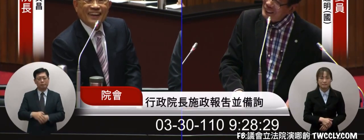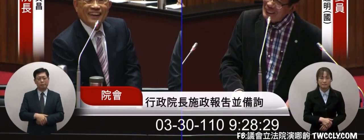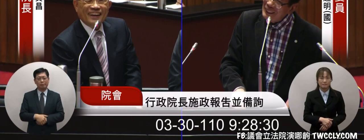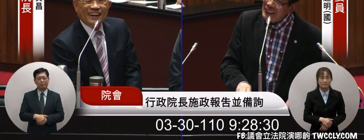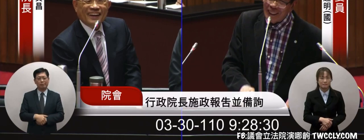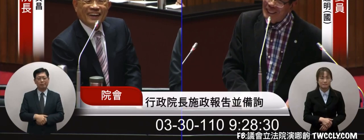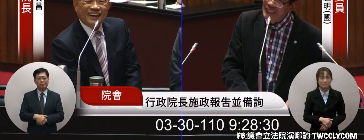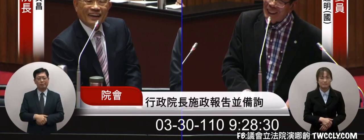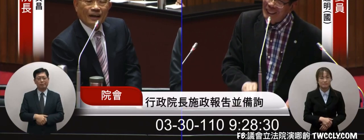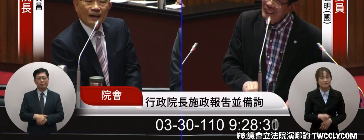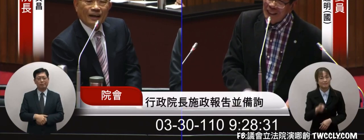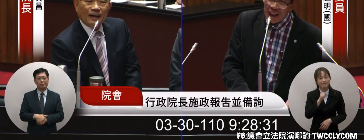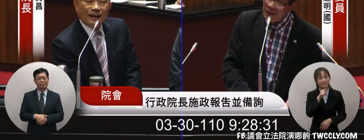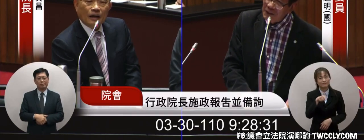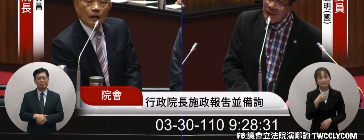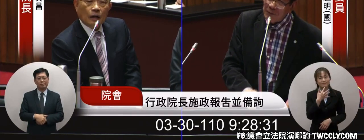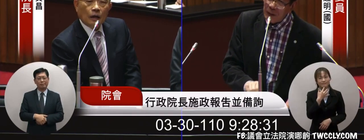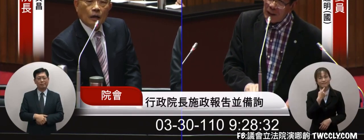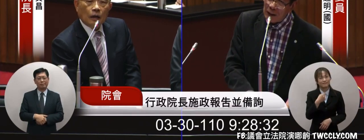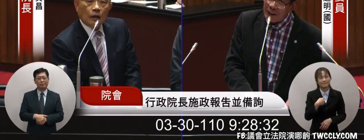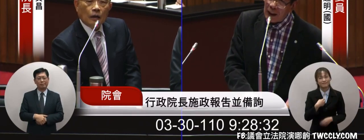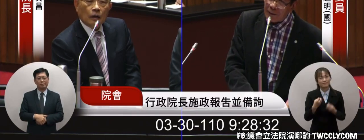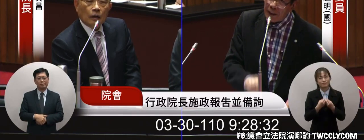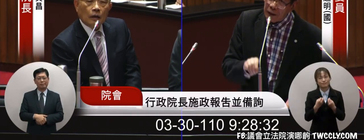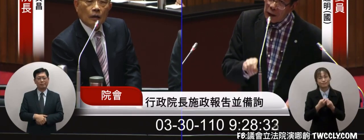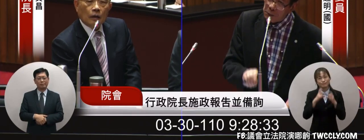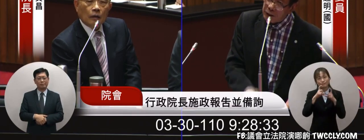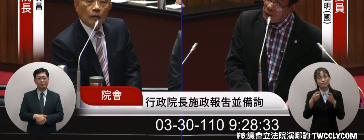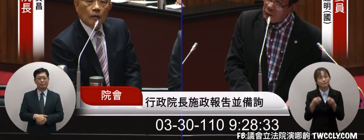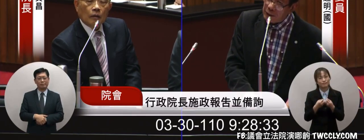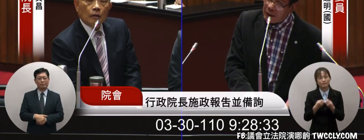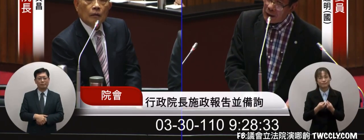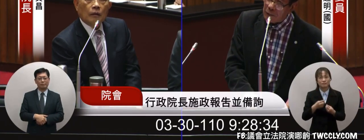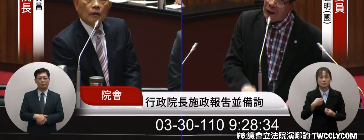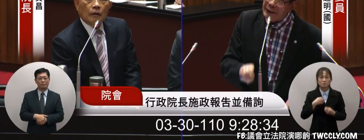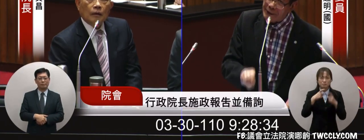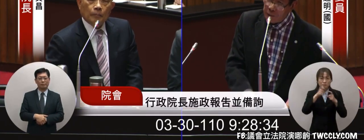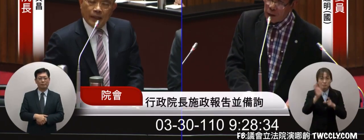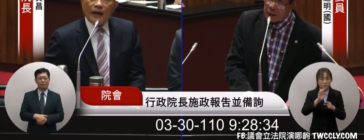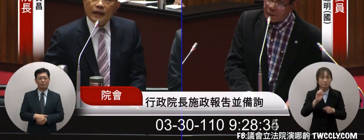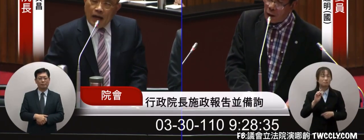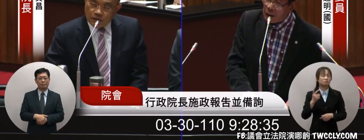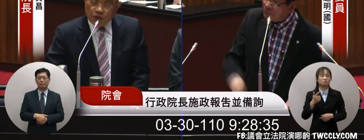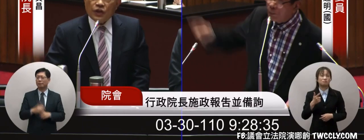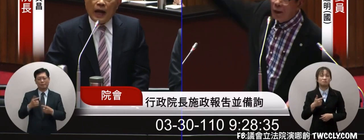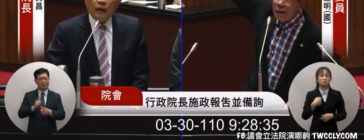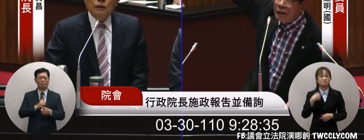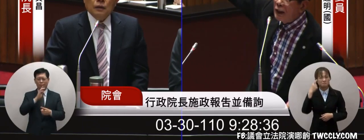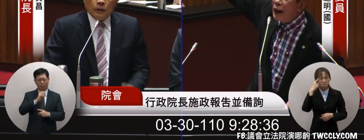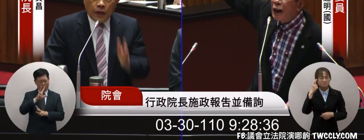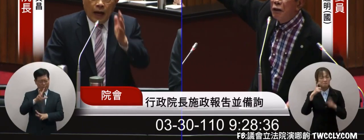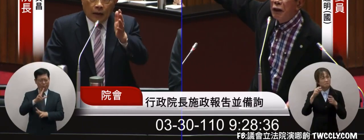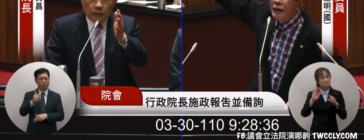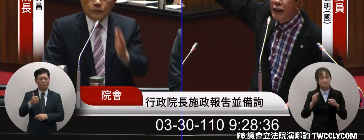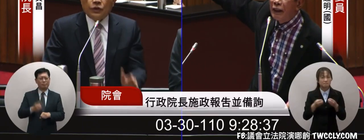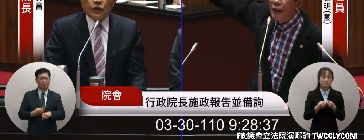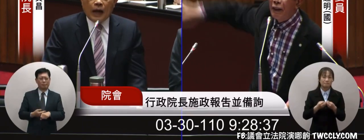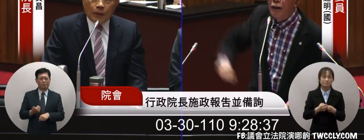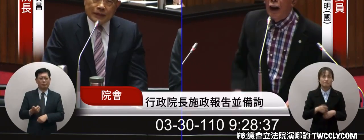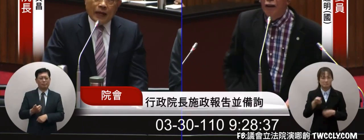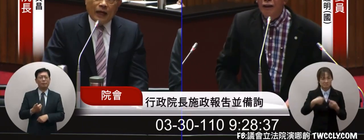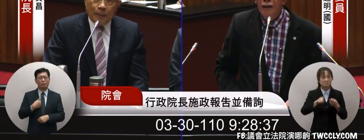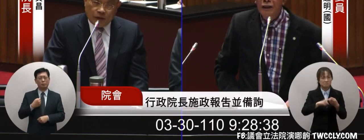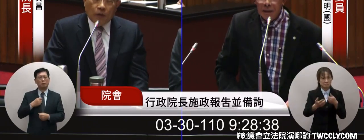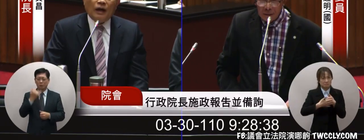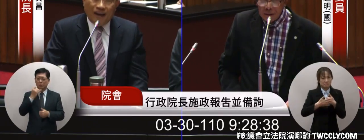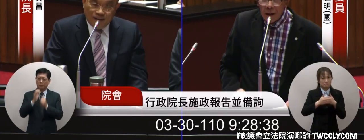你這樣說讓我緊拍回答但是我不是要回答我跟你全部沒辦法你人弟弟你人弟弟我